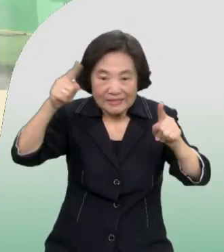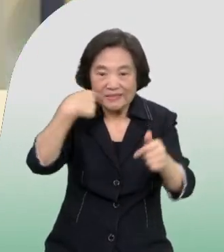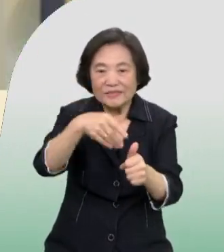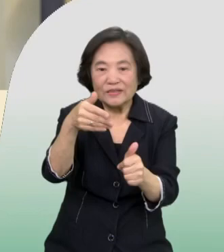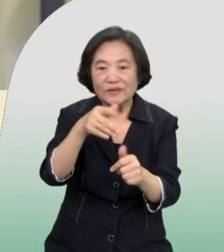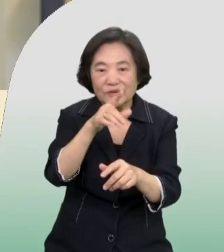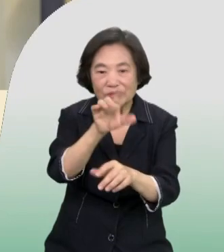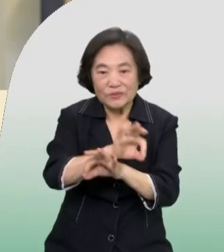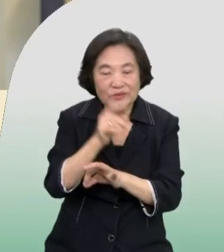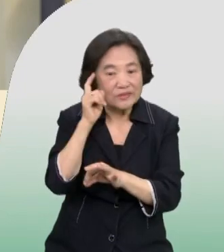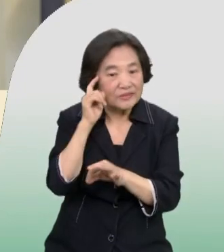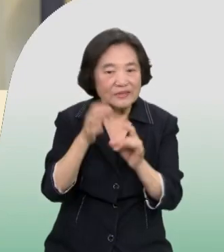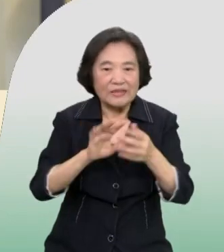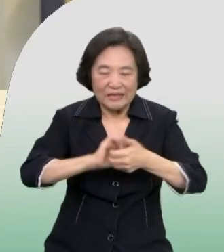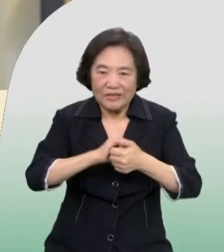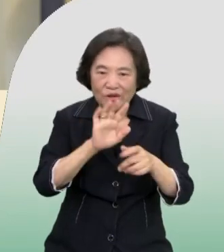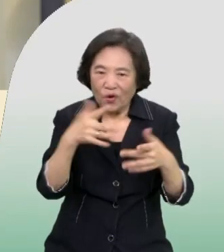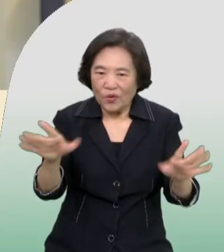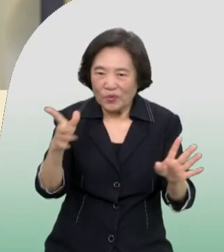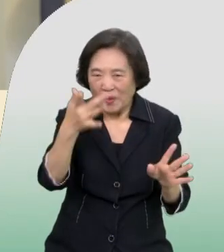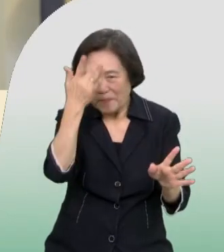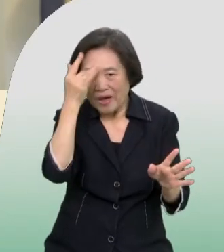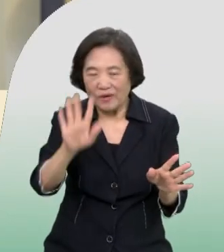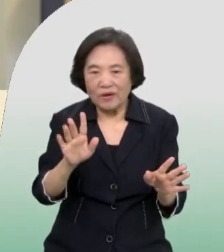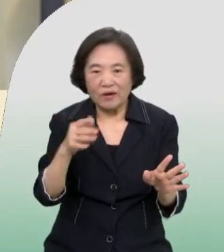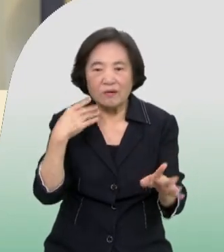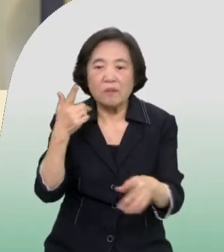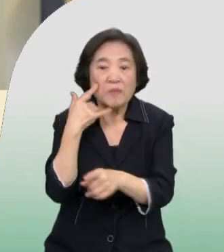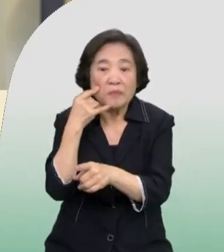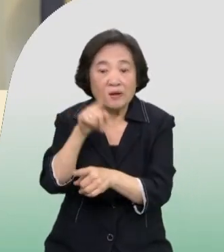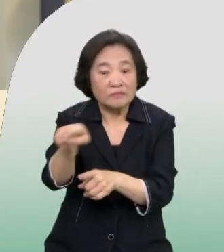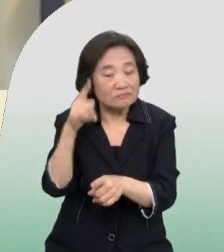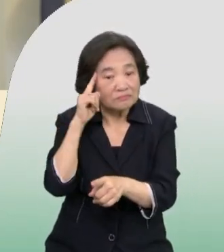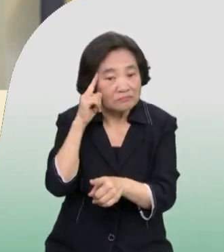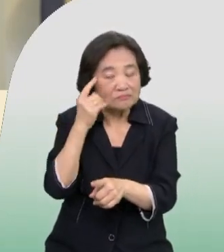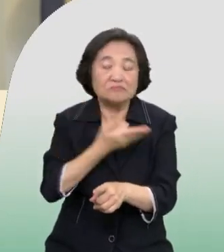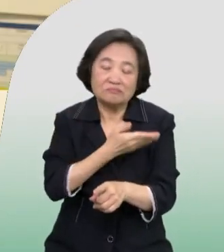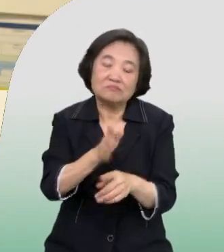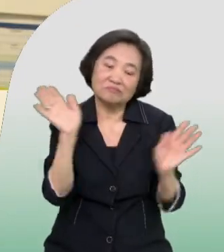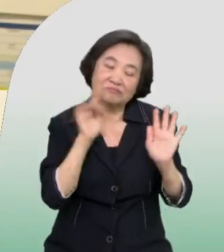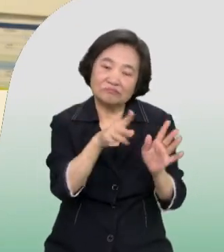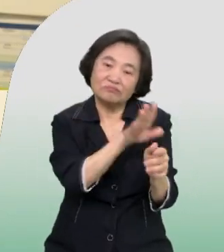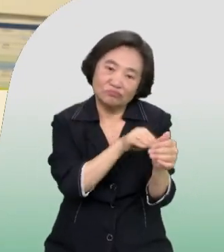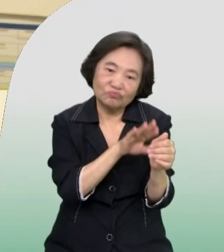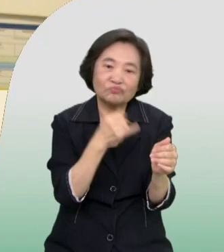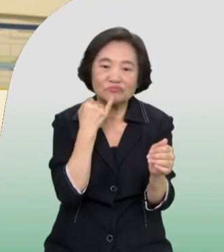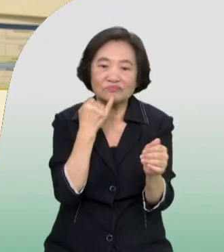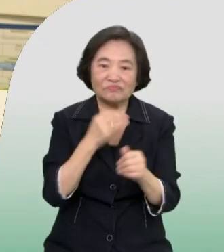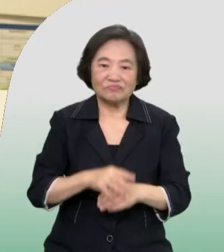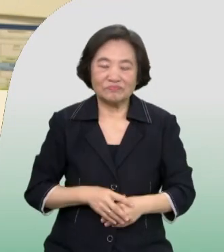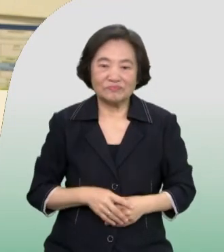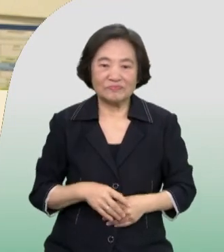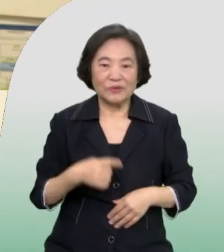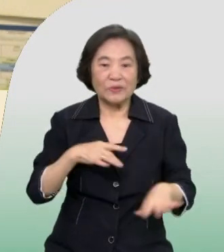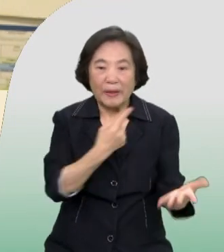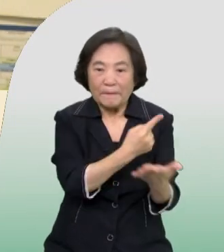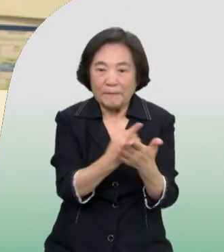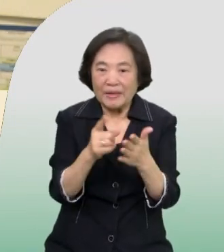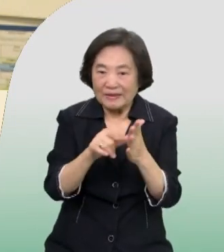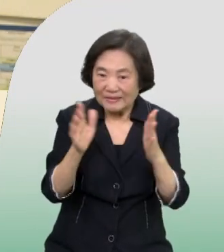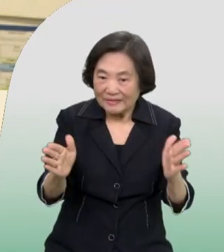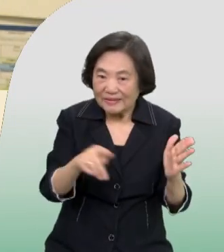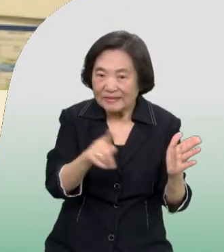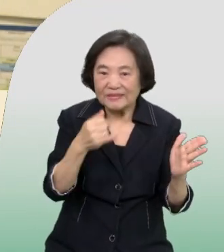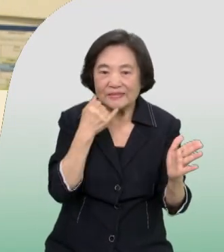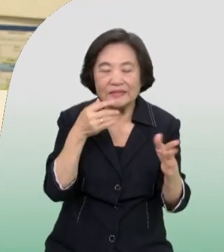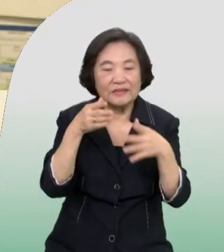唱还有一道关卡等等，尤其要讲到家长很必要。 We talk to all parents, so the